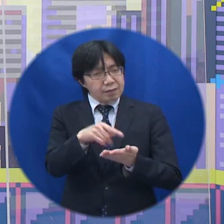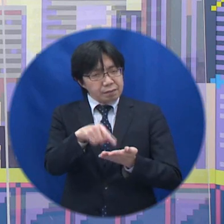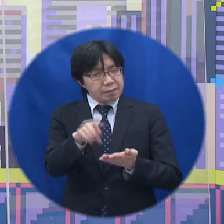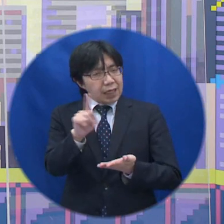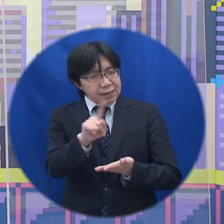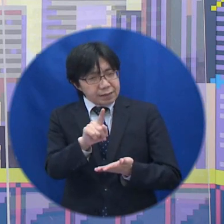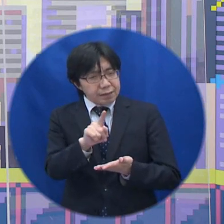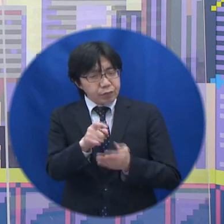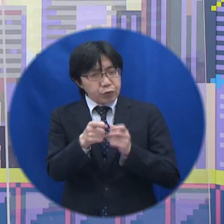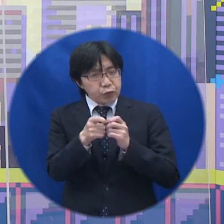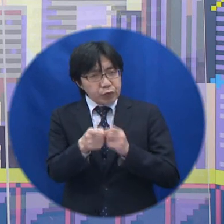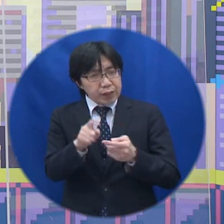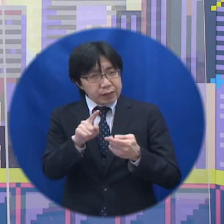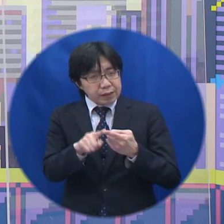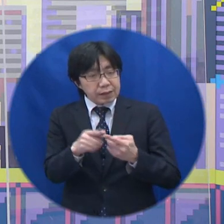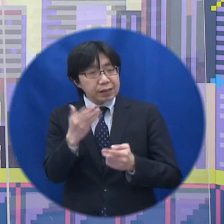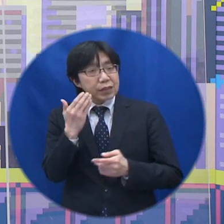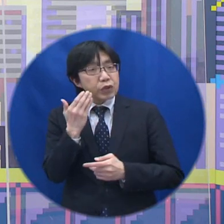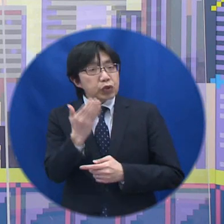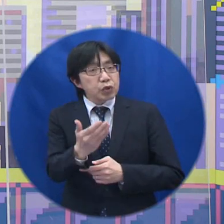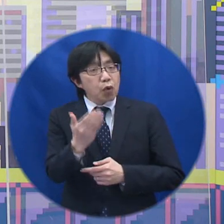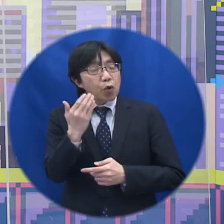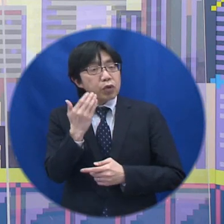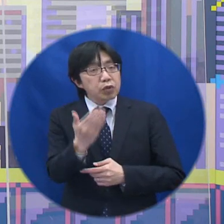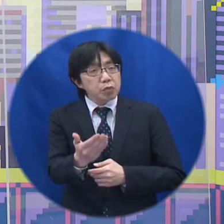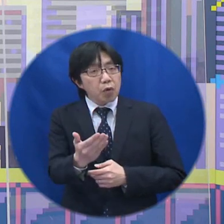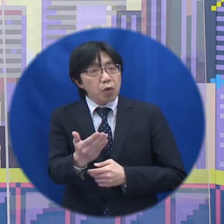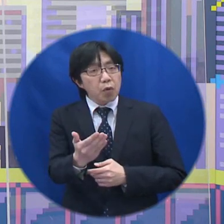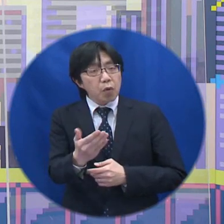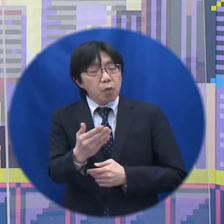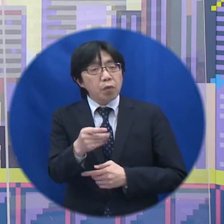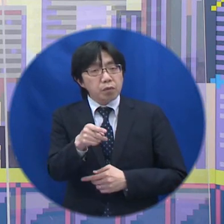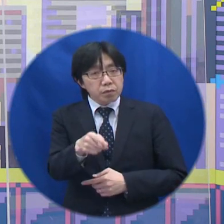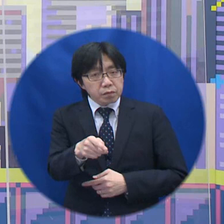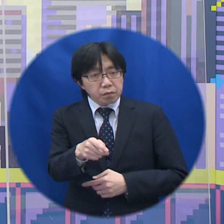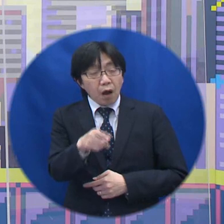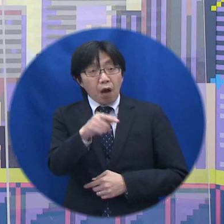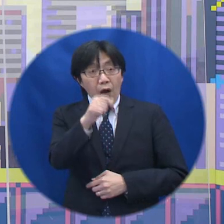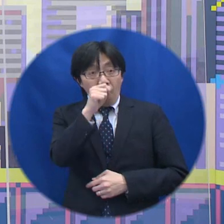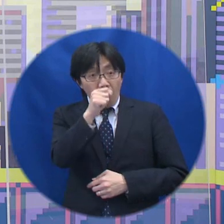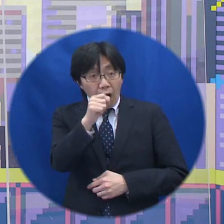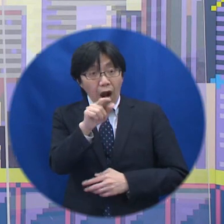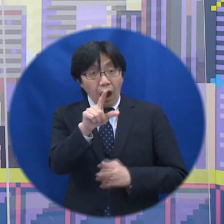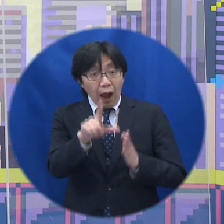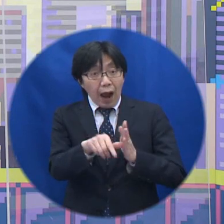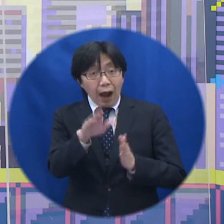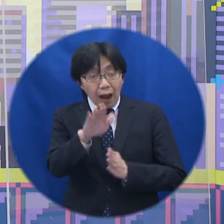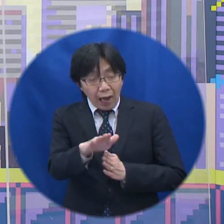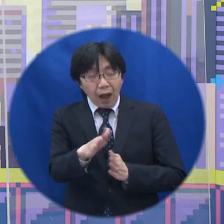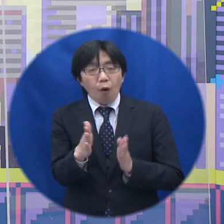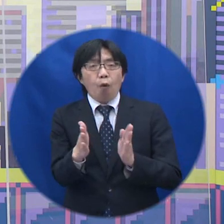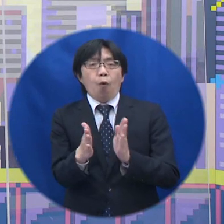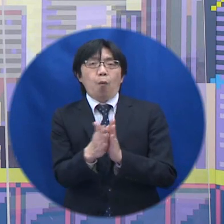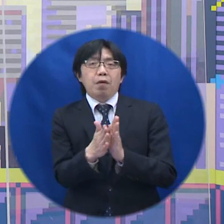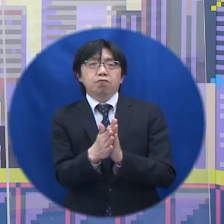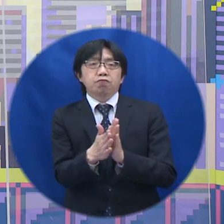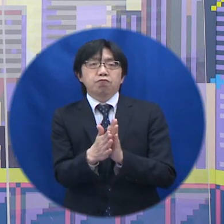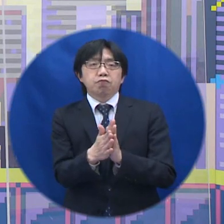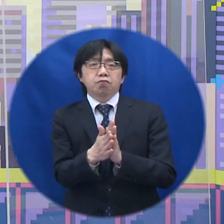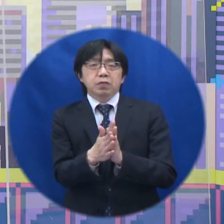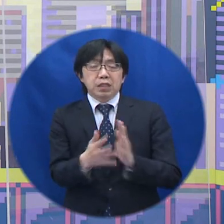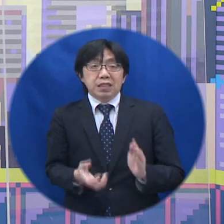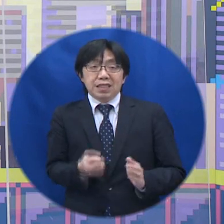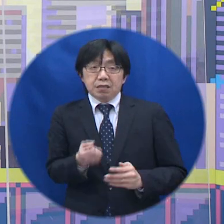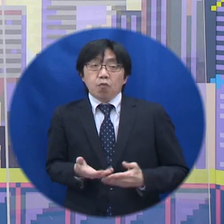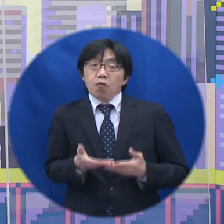して理解したかどうかを確認しながらできるところを褒めてあげるなど自信が持てるように